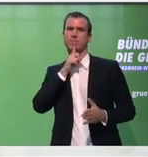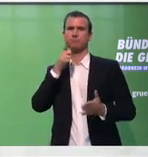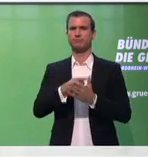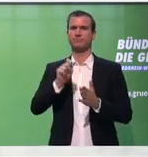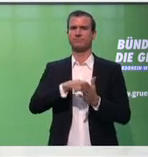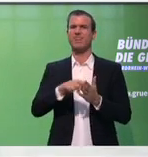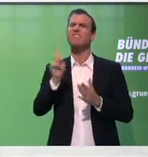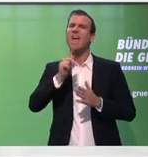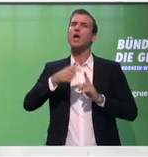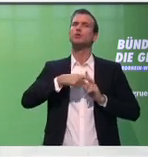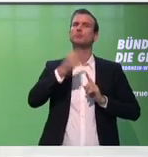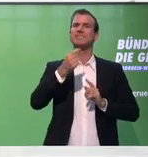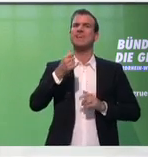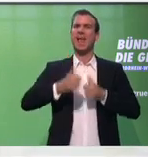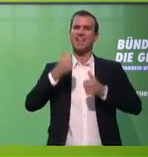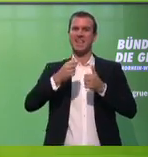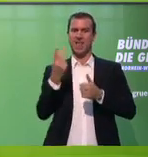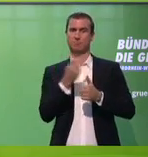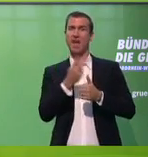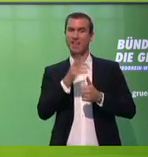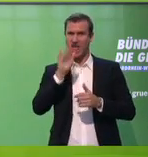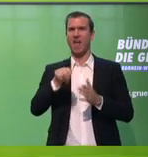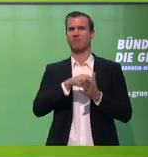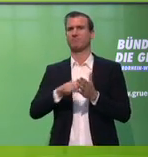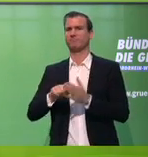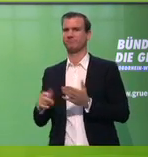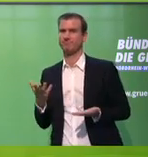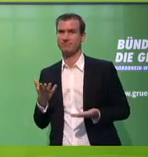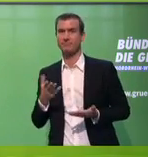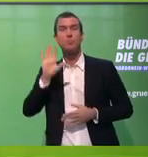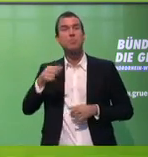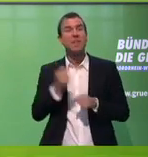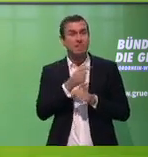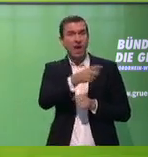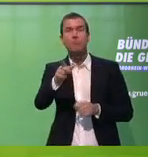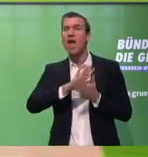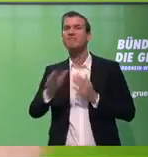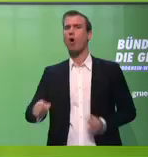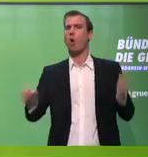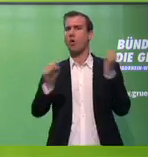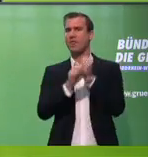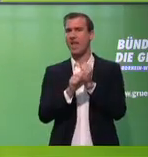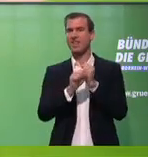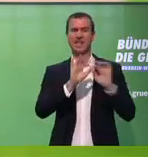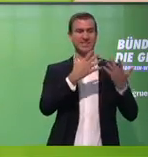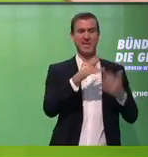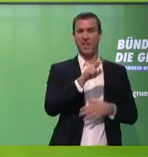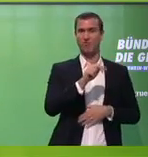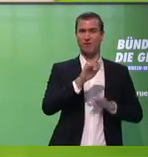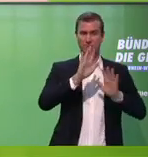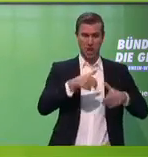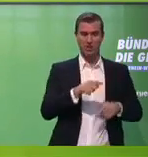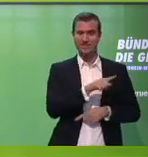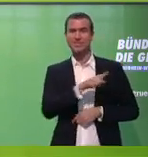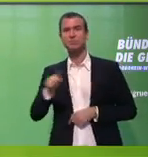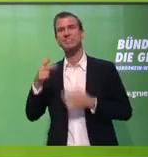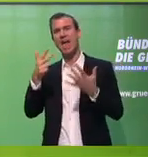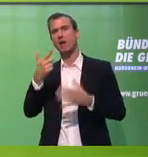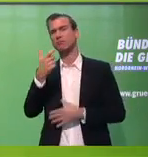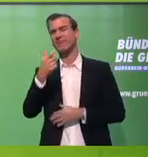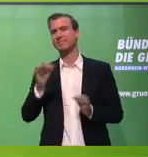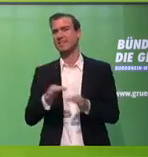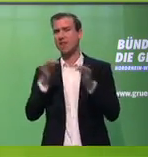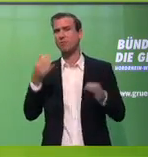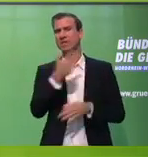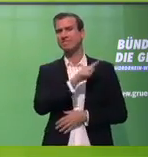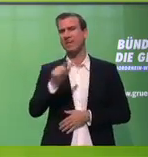beiden Spitzenkandidaten zur Europawahl sein sollen. Mitmachen kannst du online vom 10. November bis zum 28.